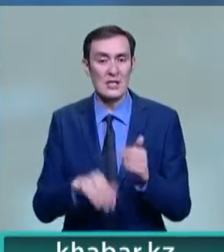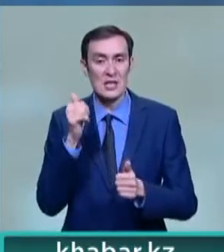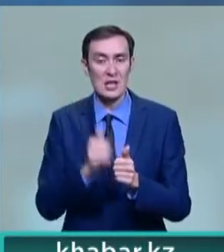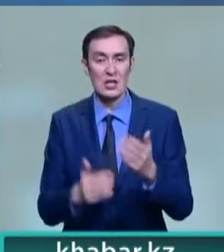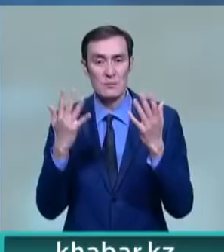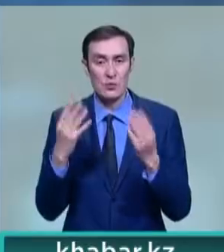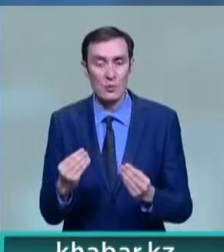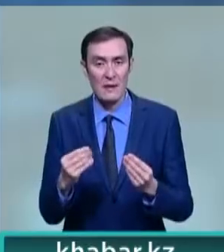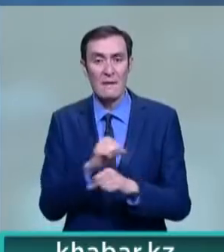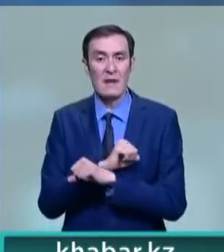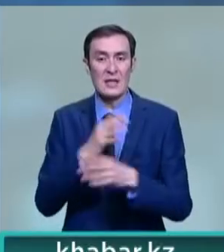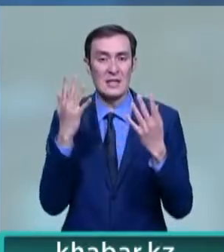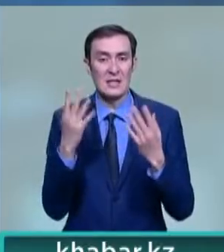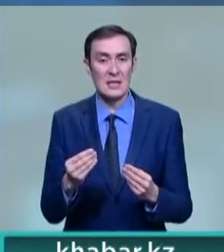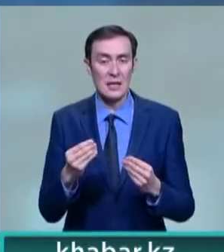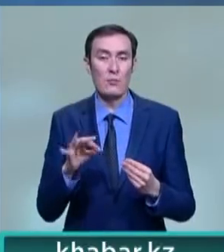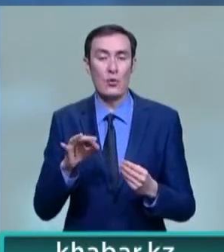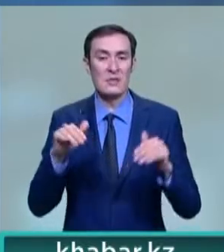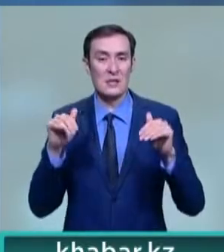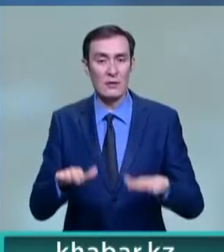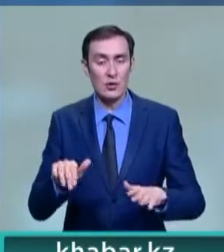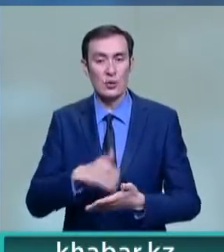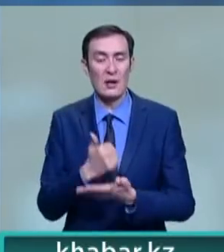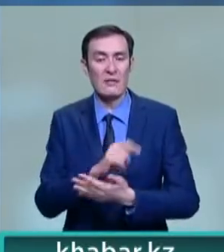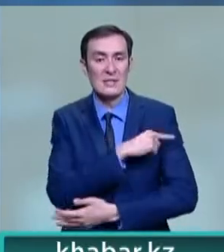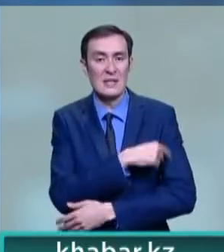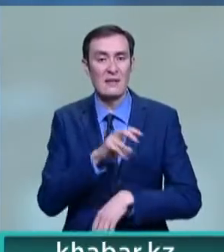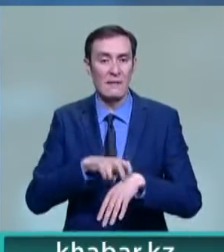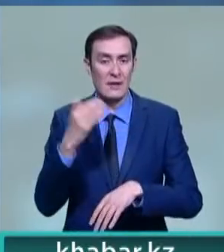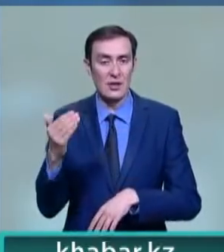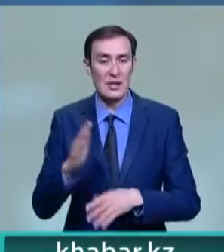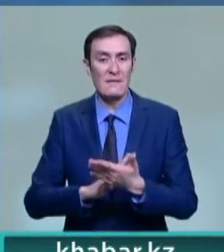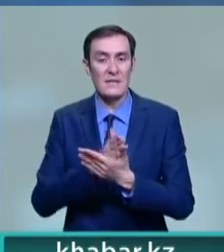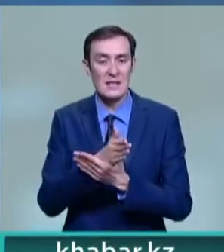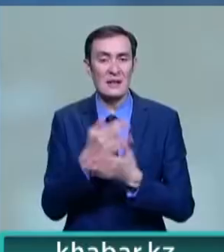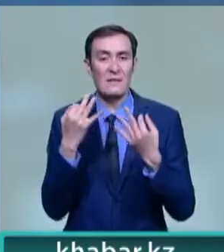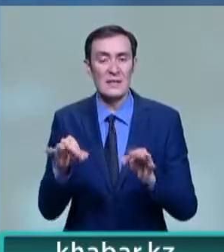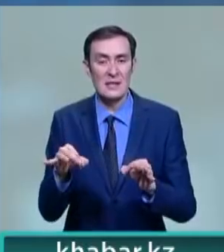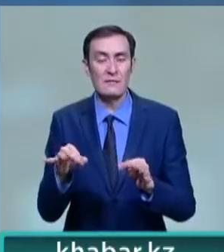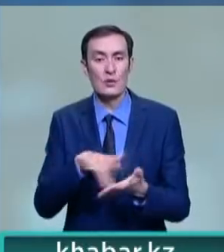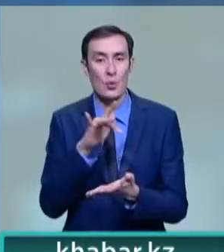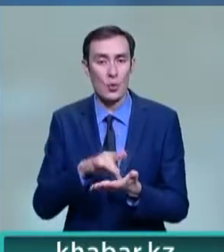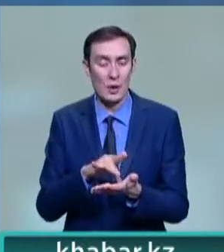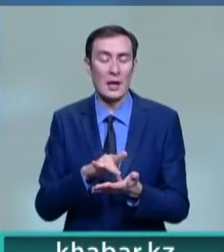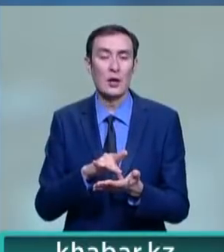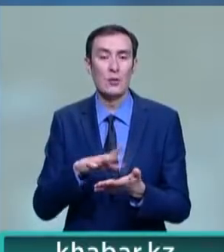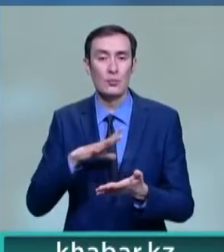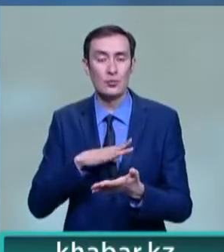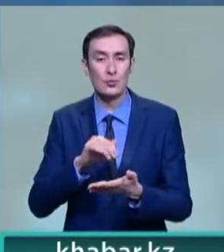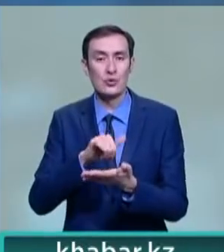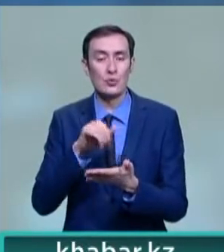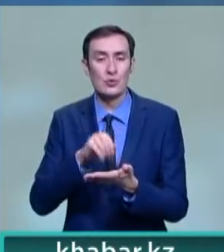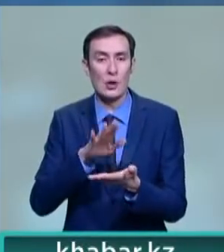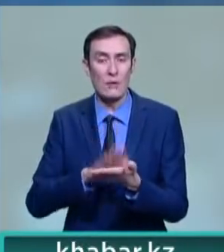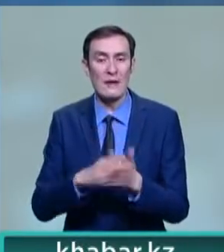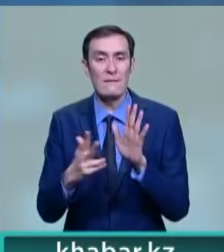с каждым днем. На выходные дни, согласно постановлению главного врача, на въездах и выездах в областной центр установят